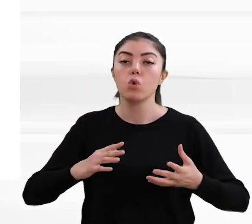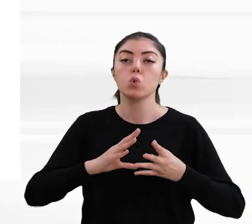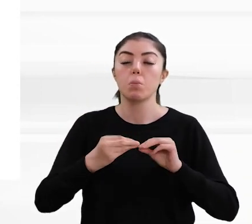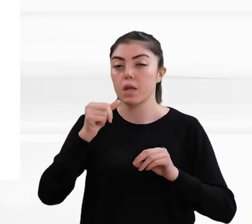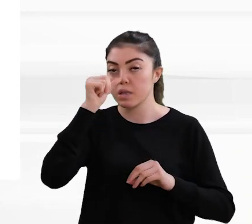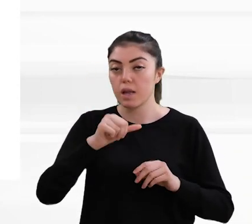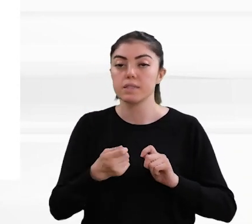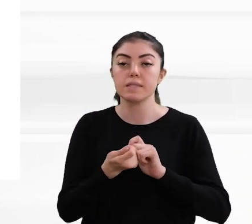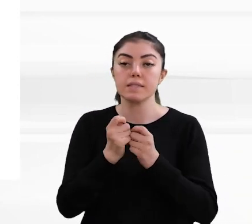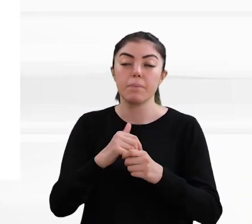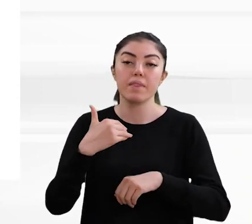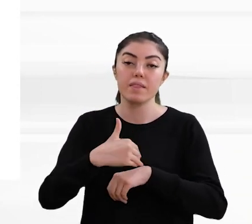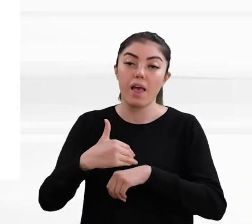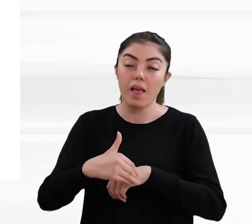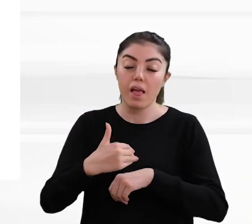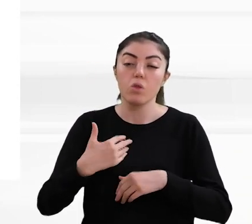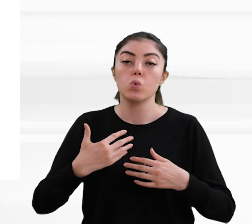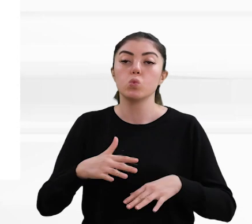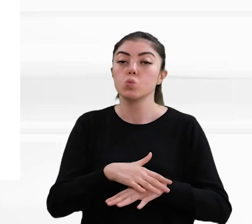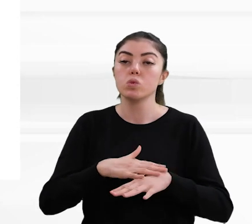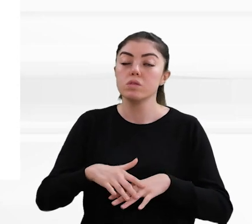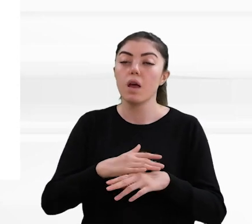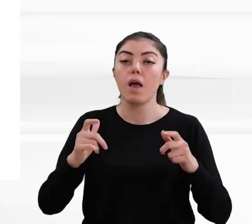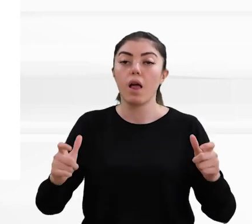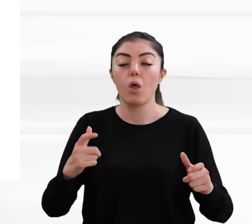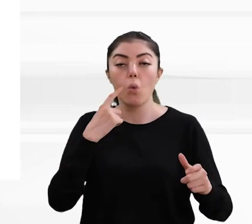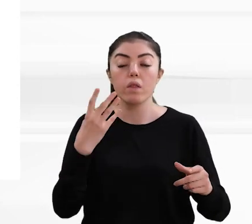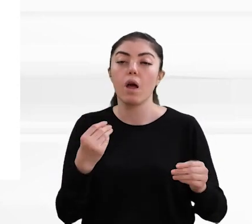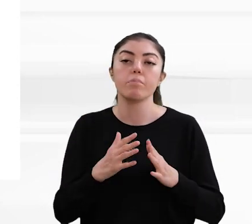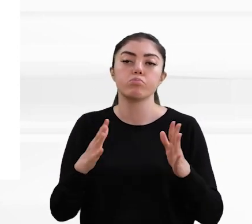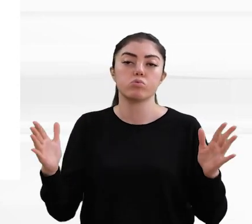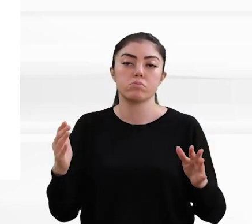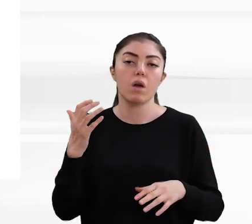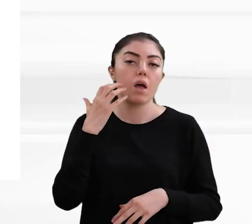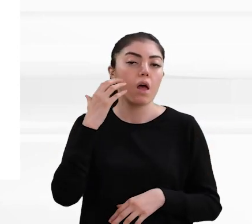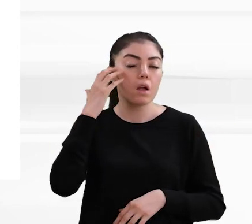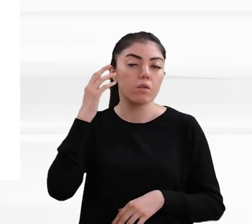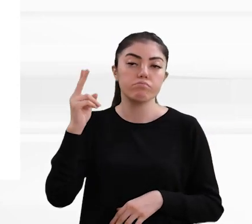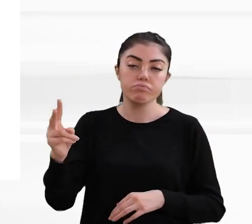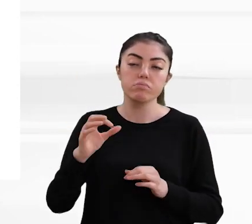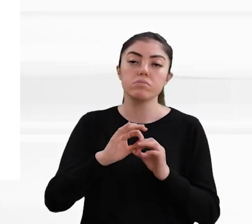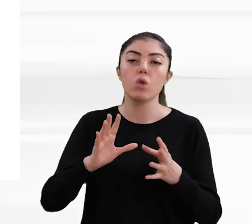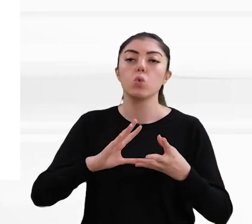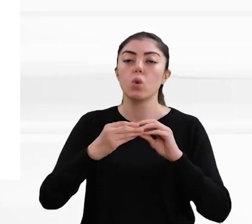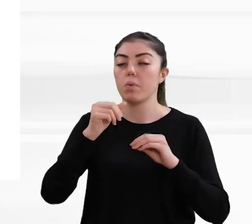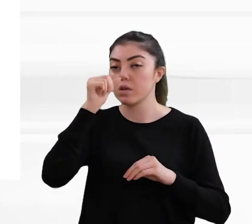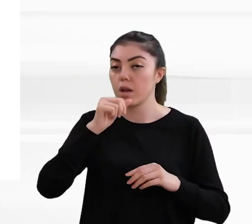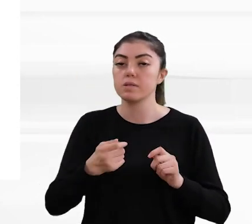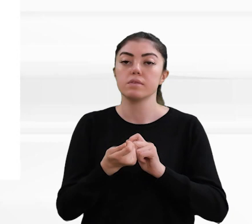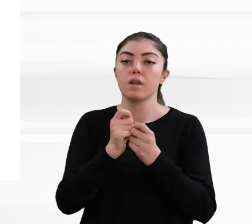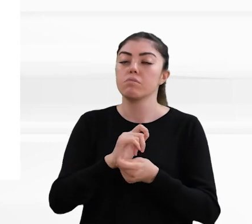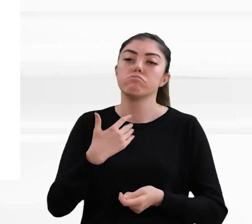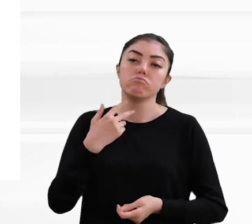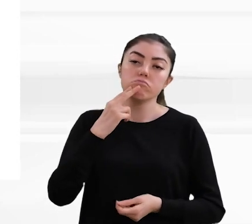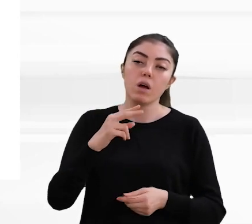gaz değişim alanı derisinin yüzey alanından daha büyüktür şimdi Ergin bir insan akciğerinde toplam gaz değişim